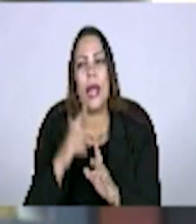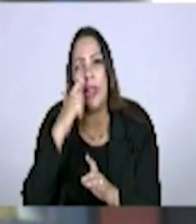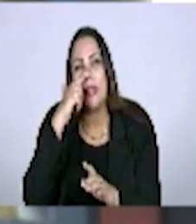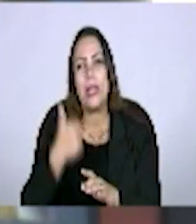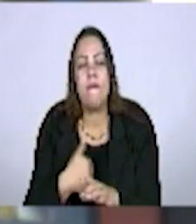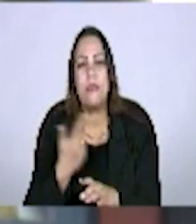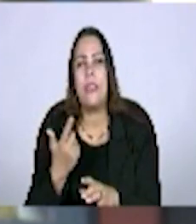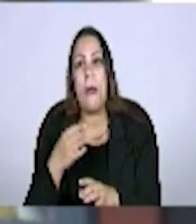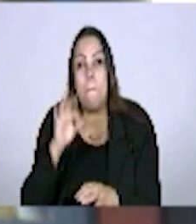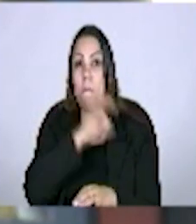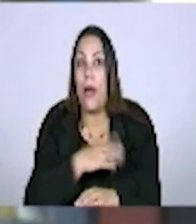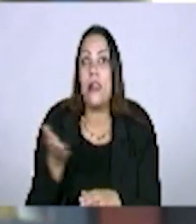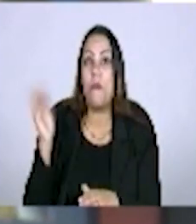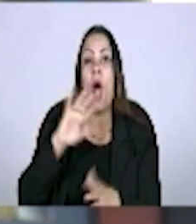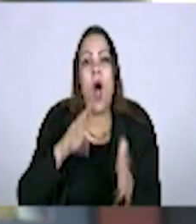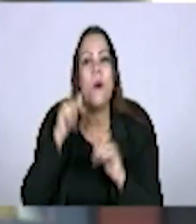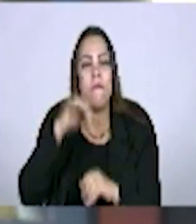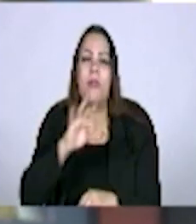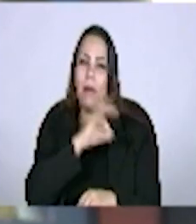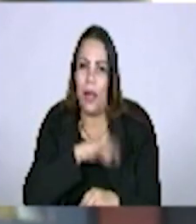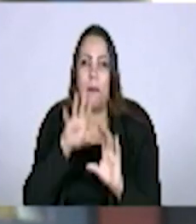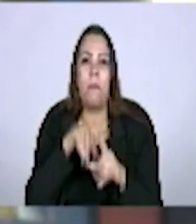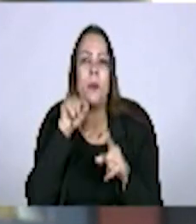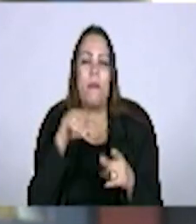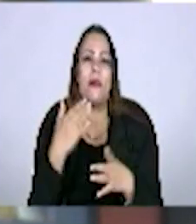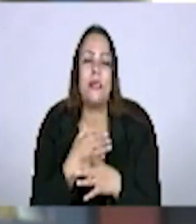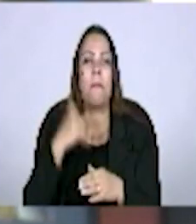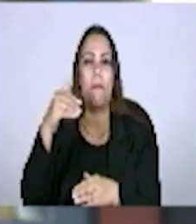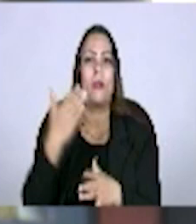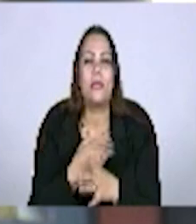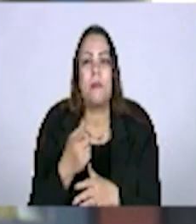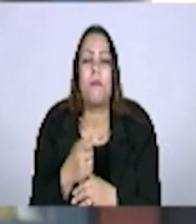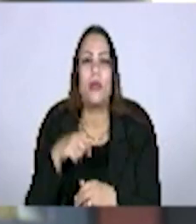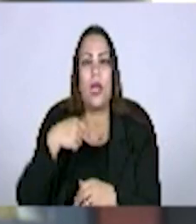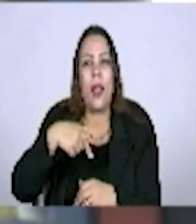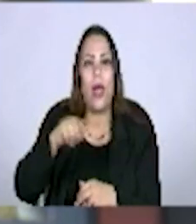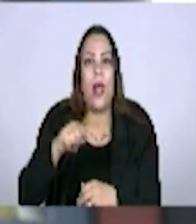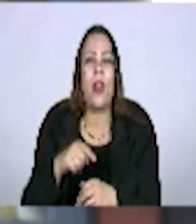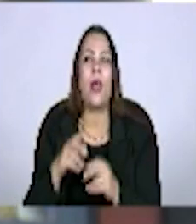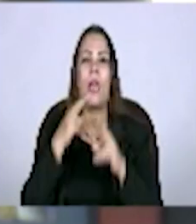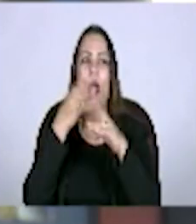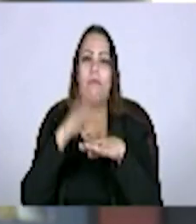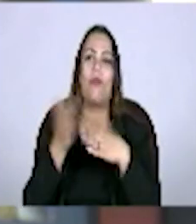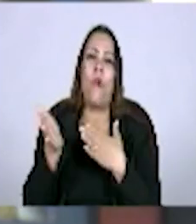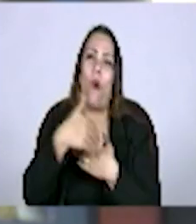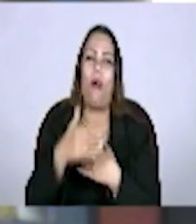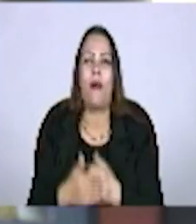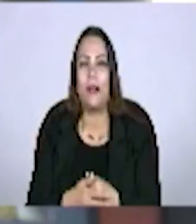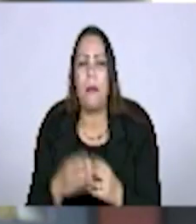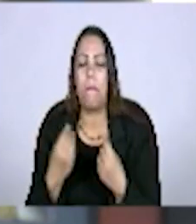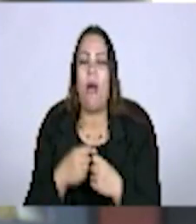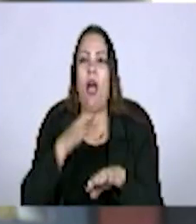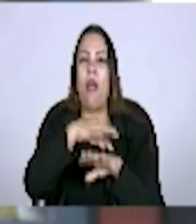بمكاسب او ربما هناك مكاسب تحدث الان بالنسبه لها من خلال احاديث خلف الستار مع اطراف